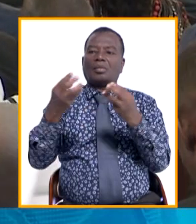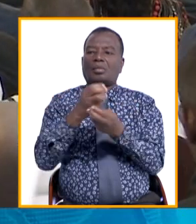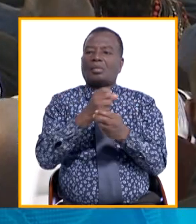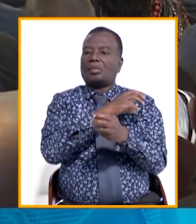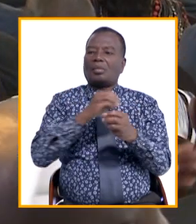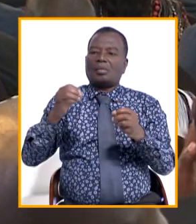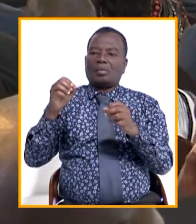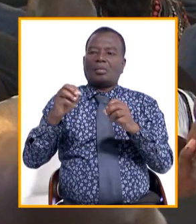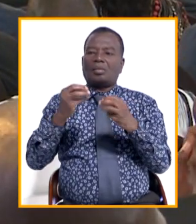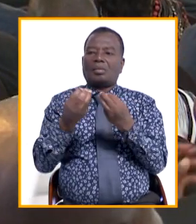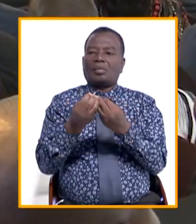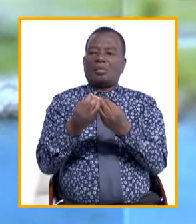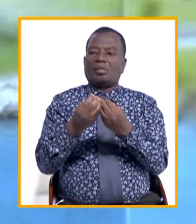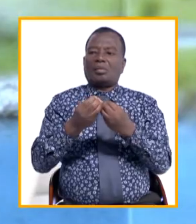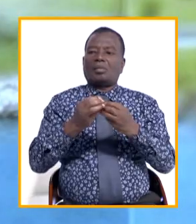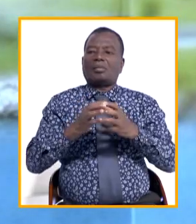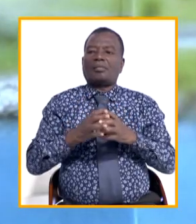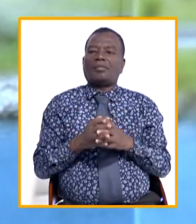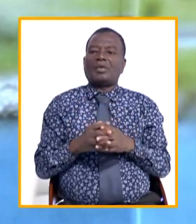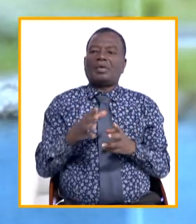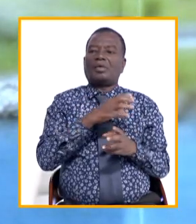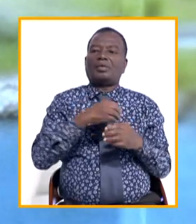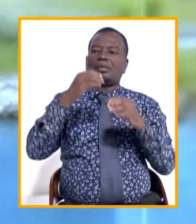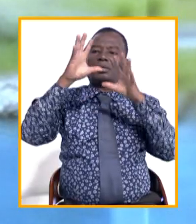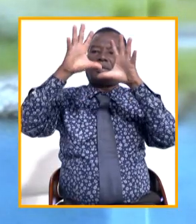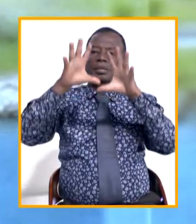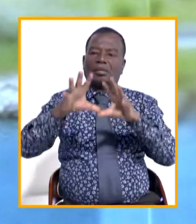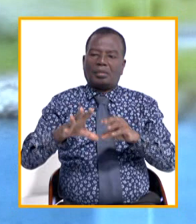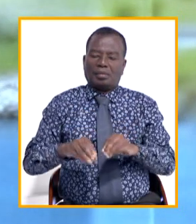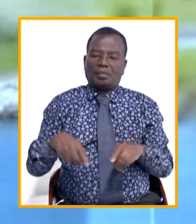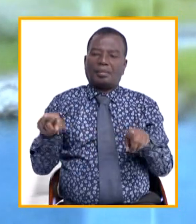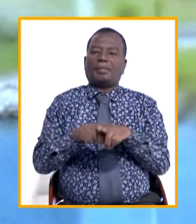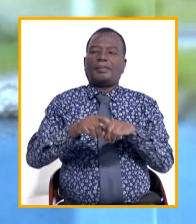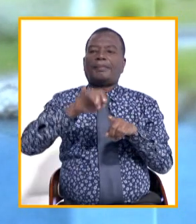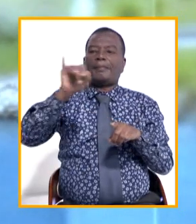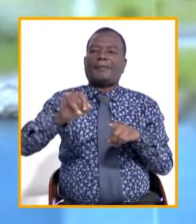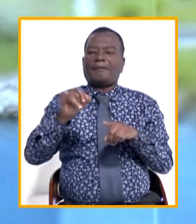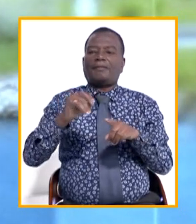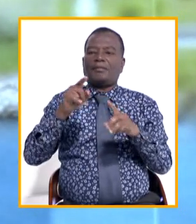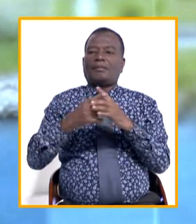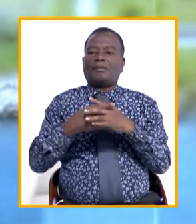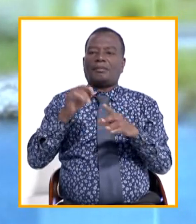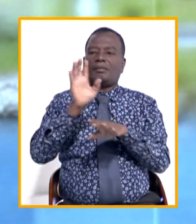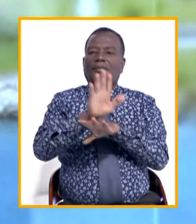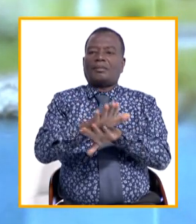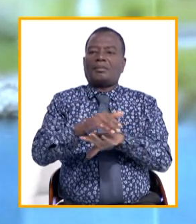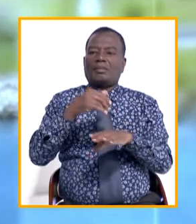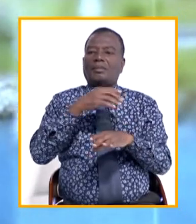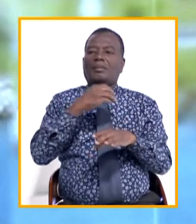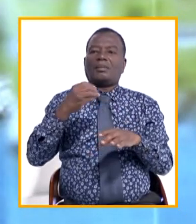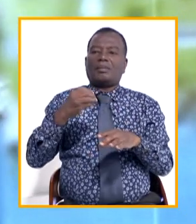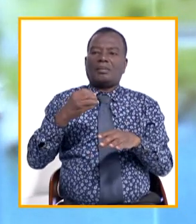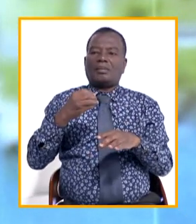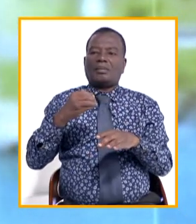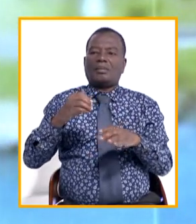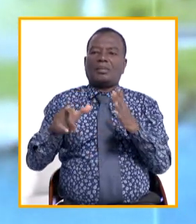des travaux en atelier. Et elle s'est refermée le même jeudi en début de soirée. Donc, en marge de cette réunion de haut